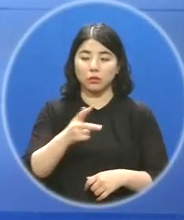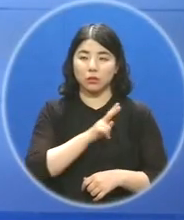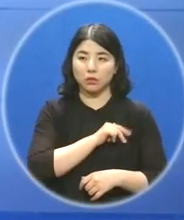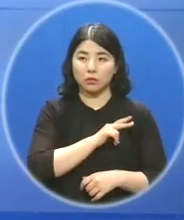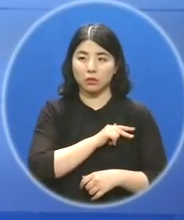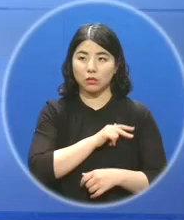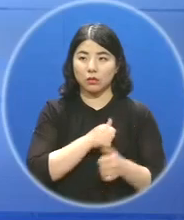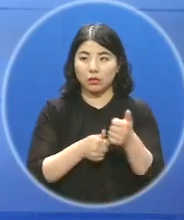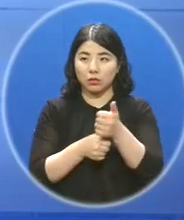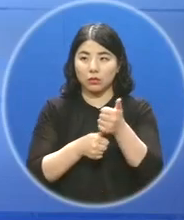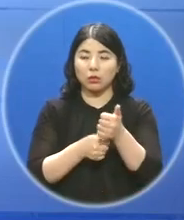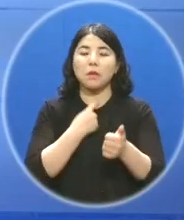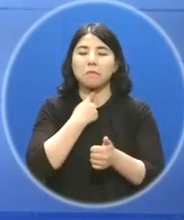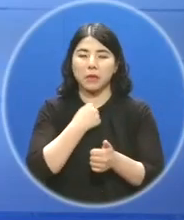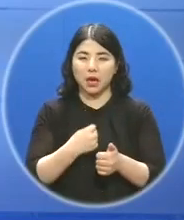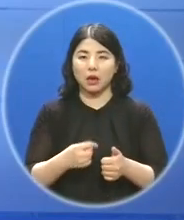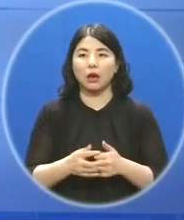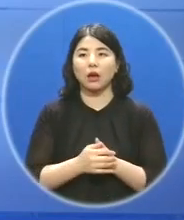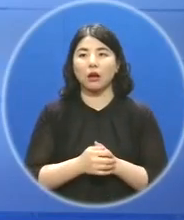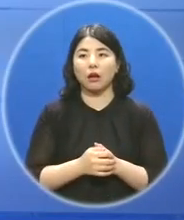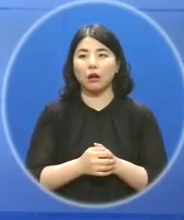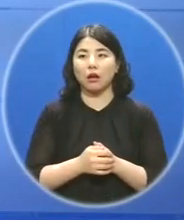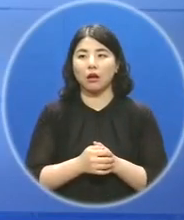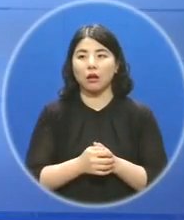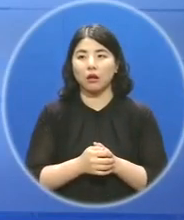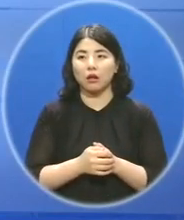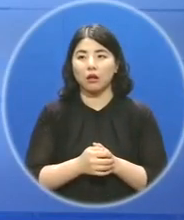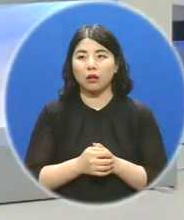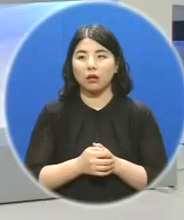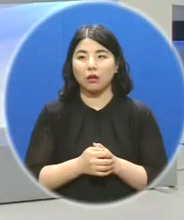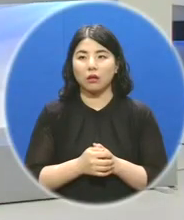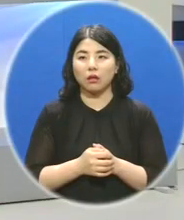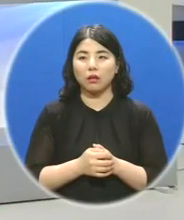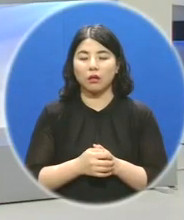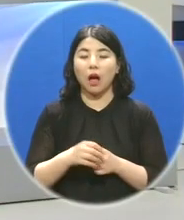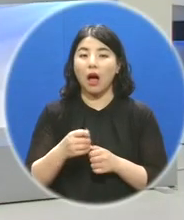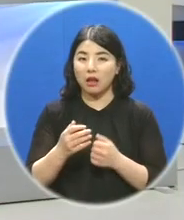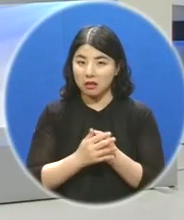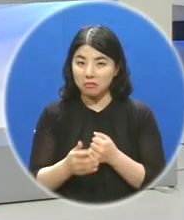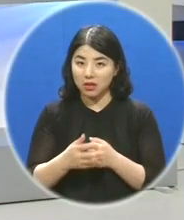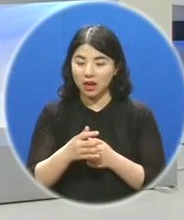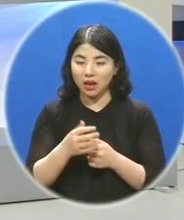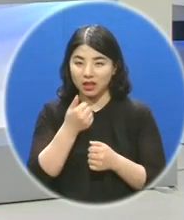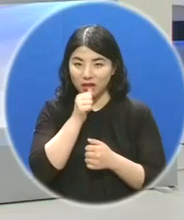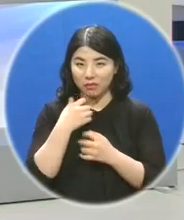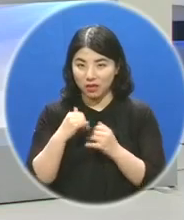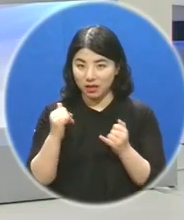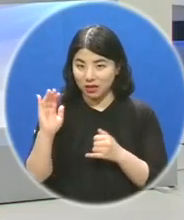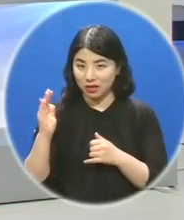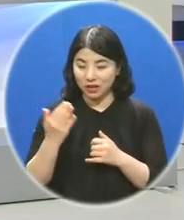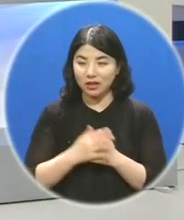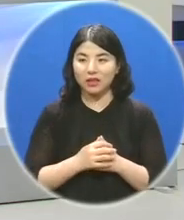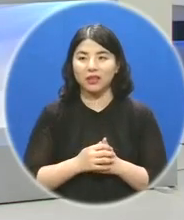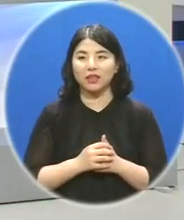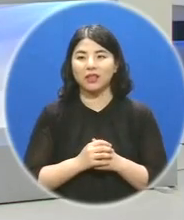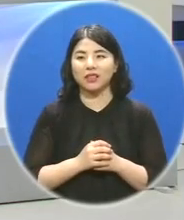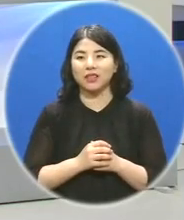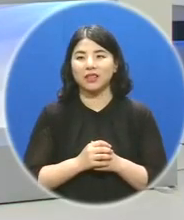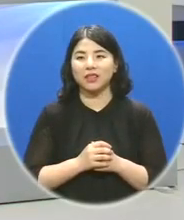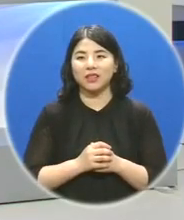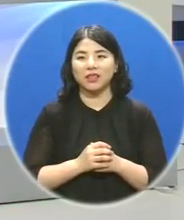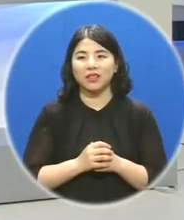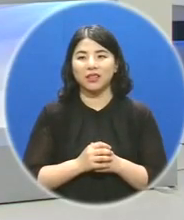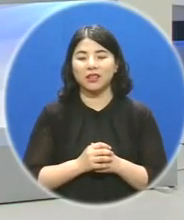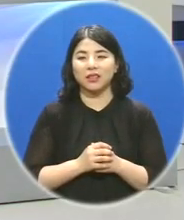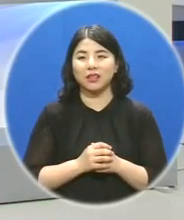그 비서관 보좌관을 지냈습니다. 네. 아, 그래서 지금 재변인 역할을 맡으신 것 같은데. 아, 그래서 맡은 건 아니고요. 안다라는 차원에서. 그런데 지금